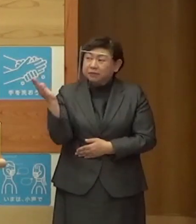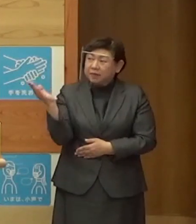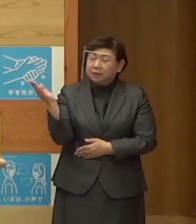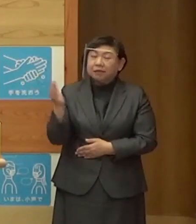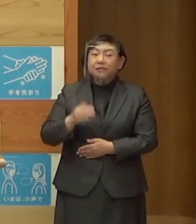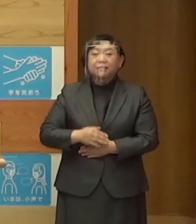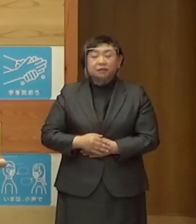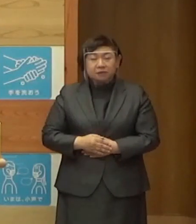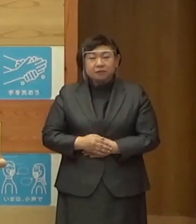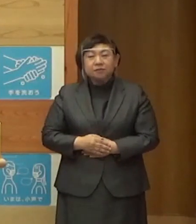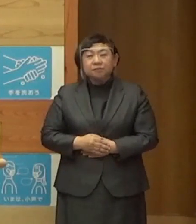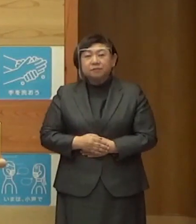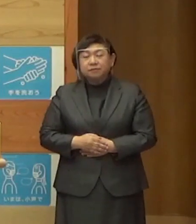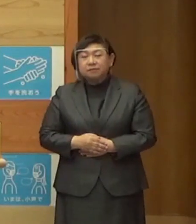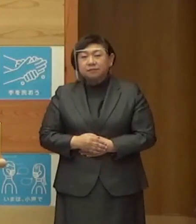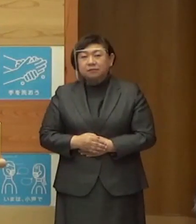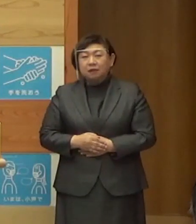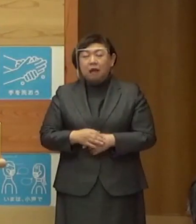ども、